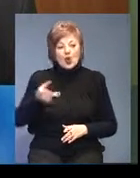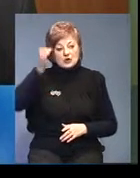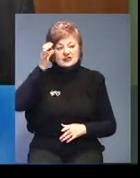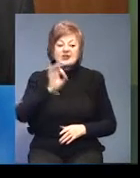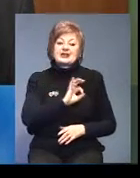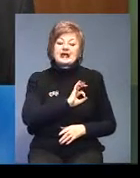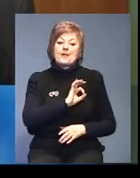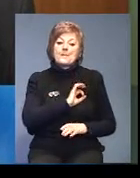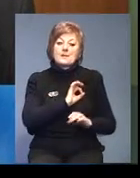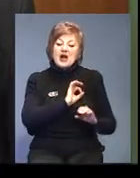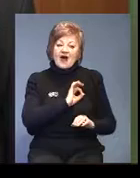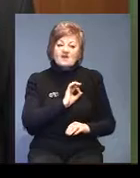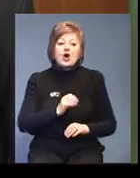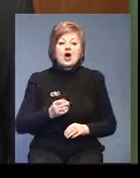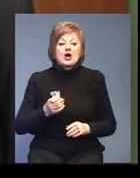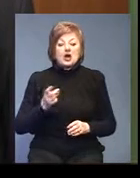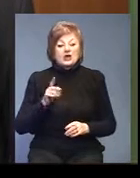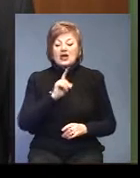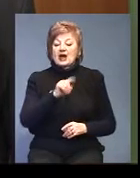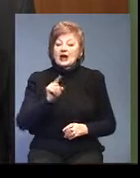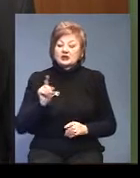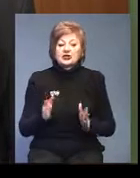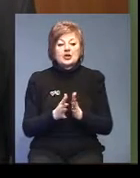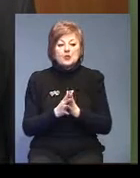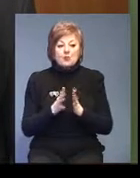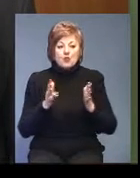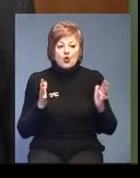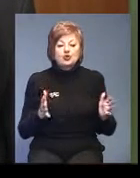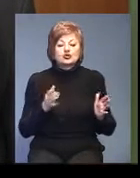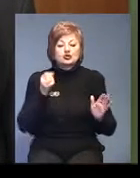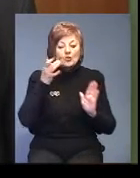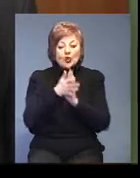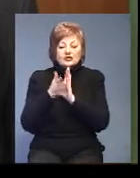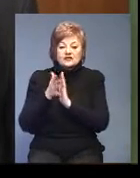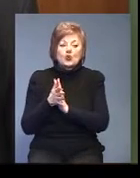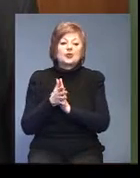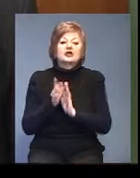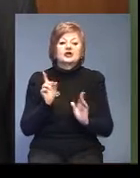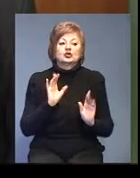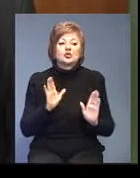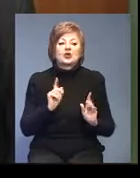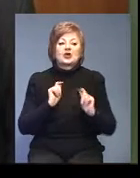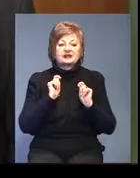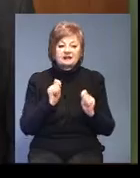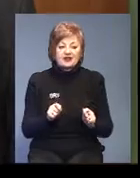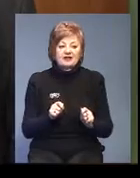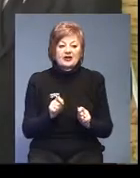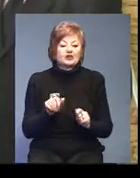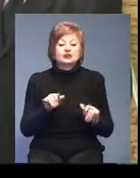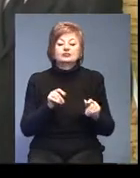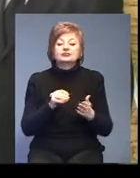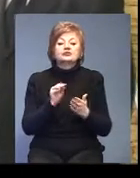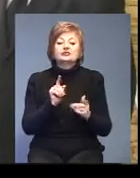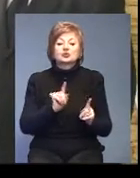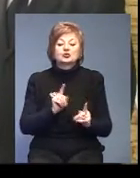права, то вони більше вже опанували її. Ми тільки давали аспекти, які